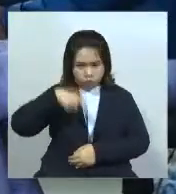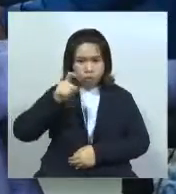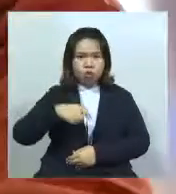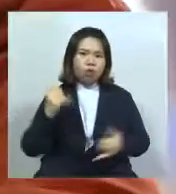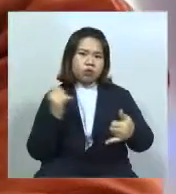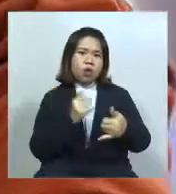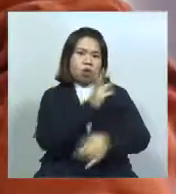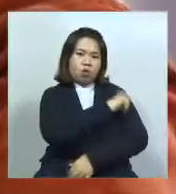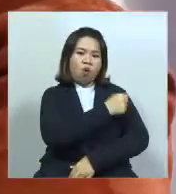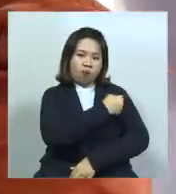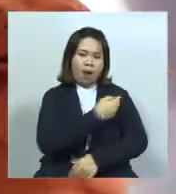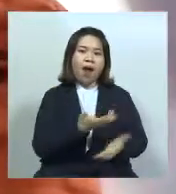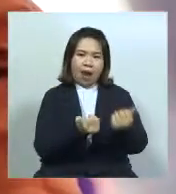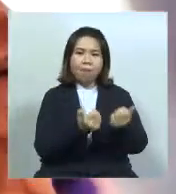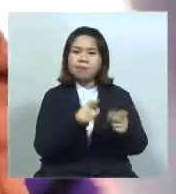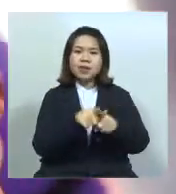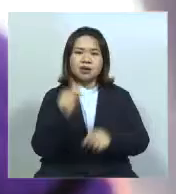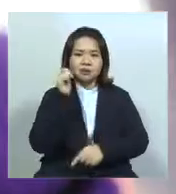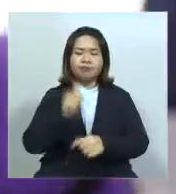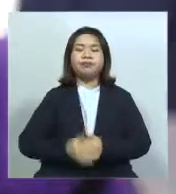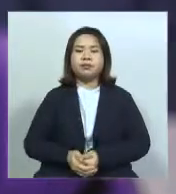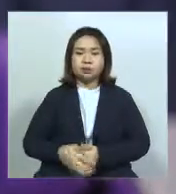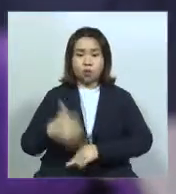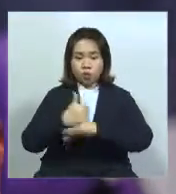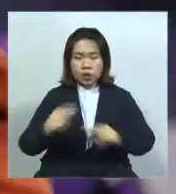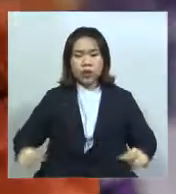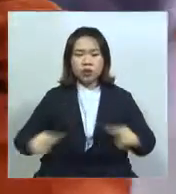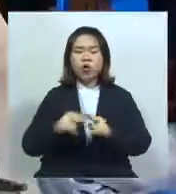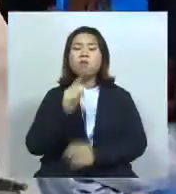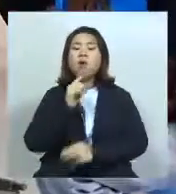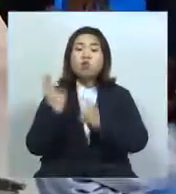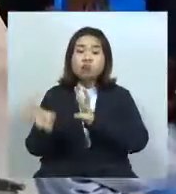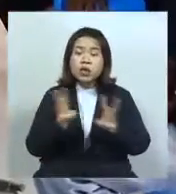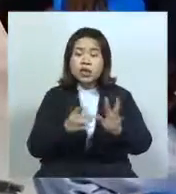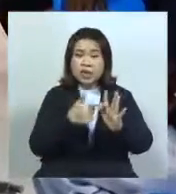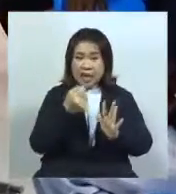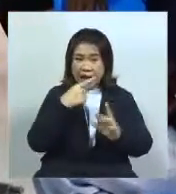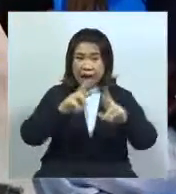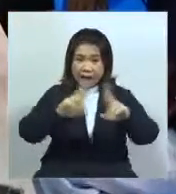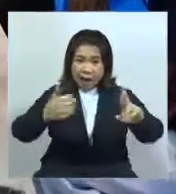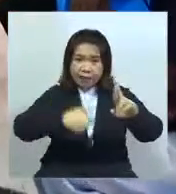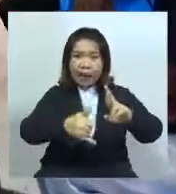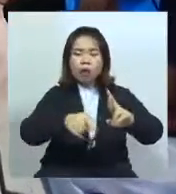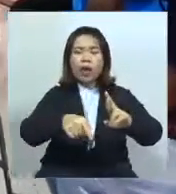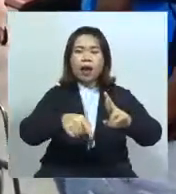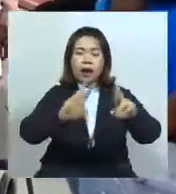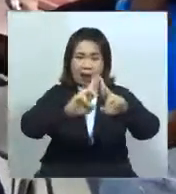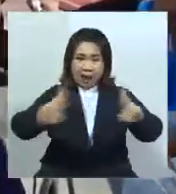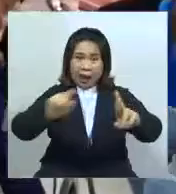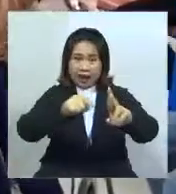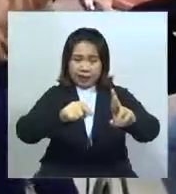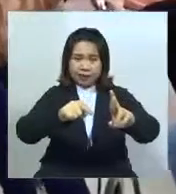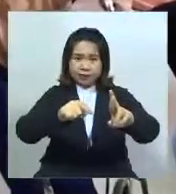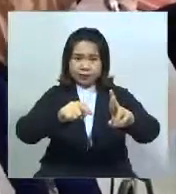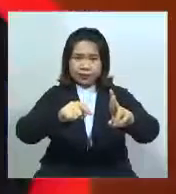าที่โรงพยาบาลเช่นเดิมท่านรัฐมนตรีย้ำนะคะว่าแนวทางการรับยาที่ร้านขายยานะคะเมื่อสัก